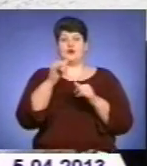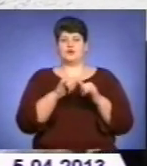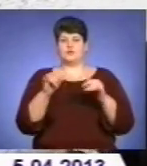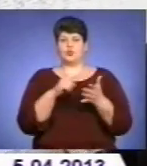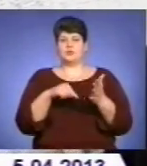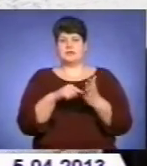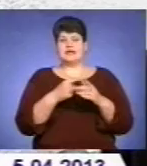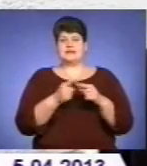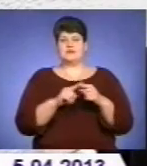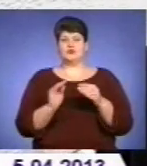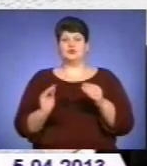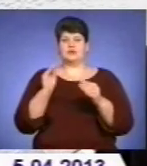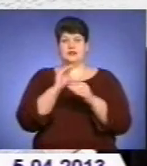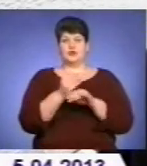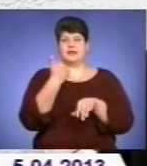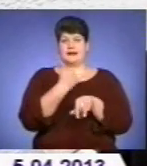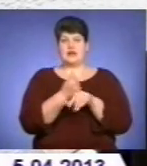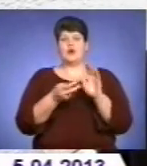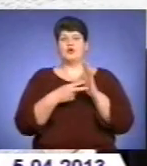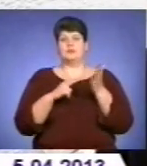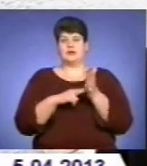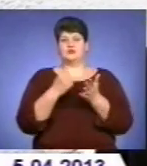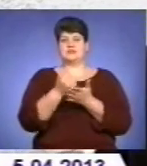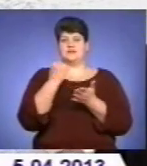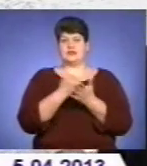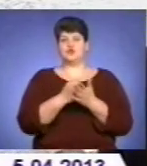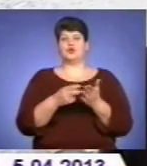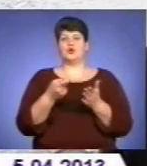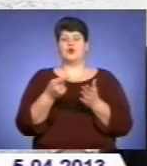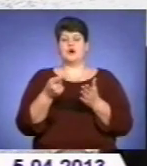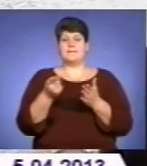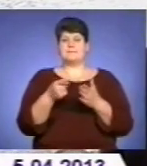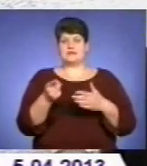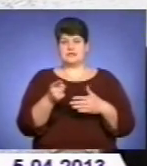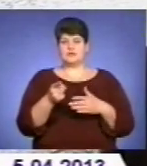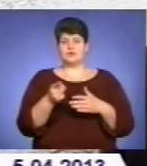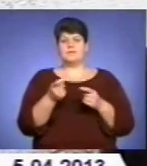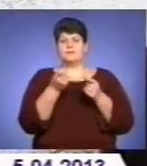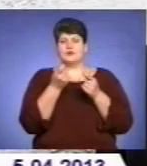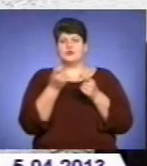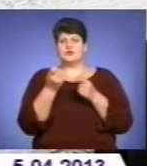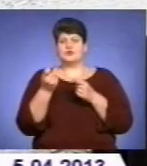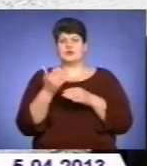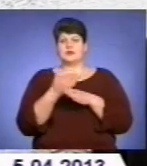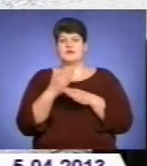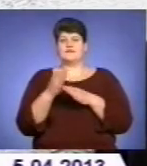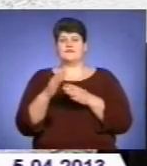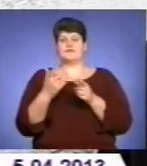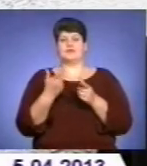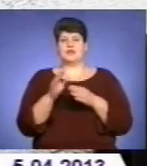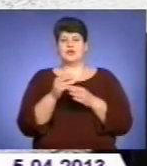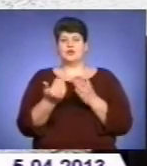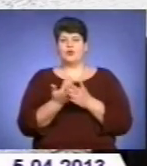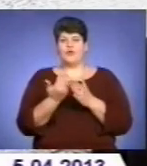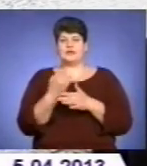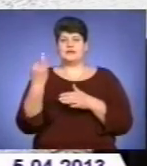бути додаток до генерального плану затвердженого міста. І по чуть-чуть відновлювати ті історичні об'єкти, ті